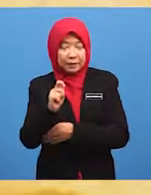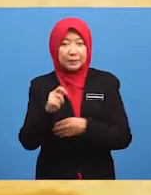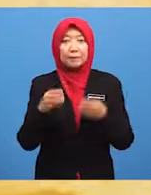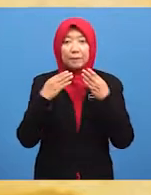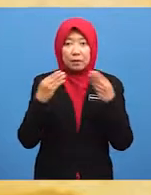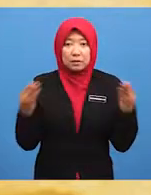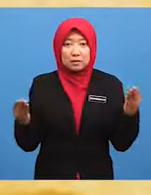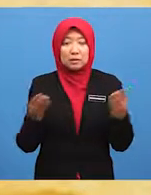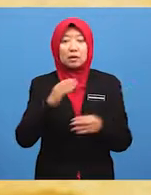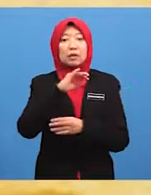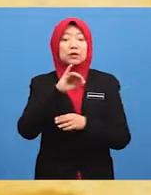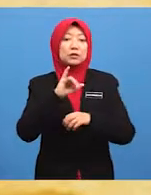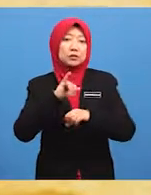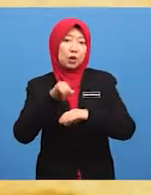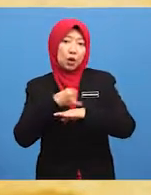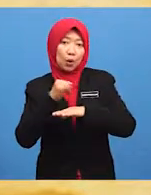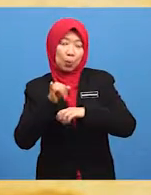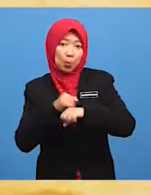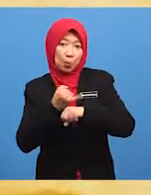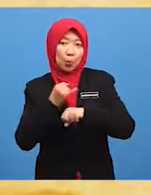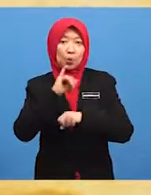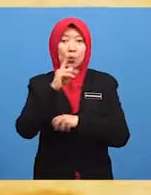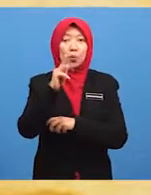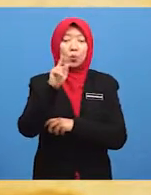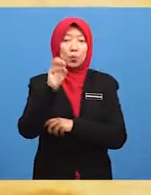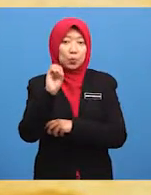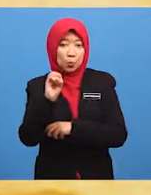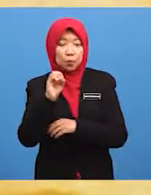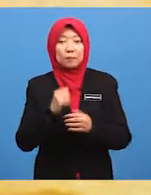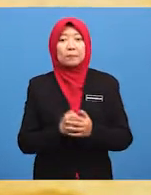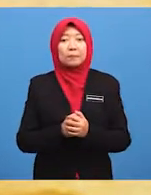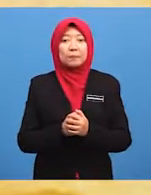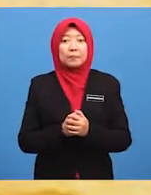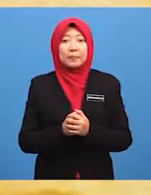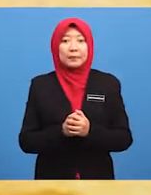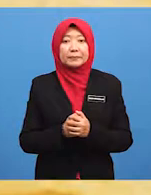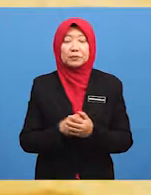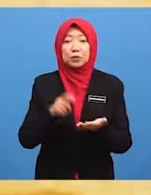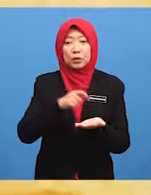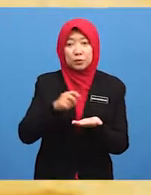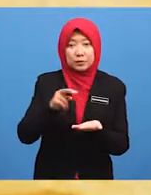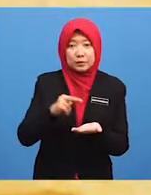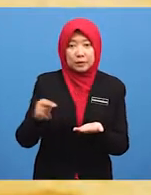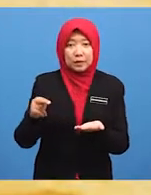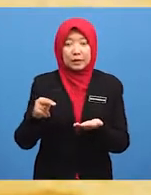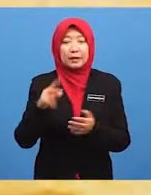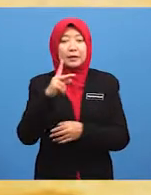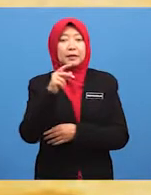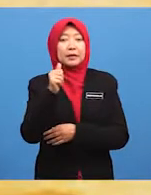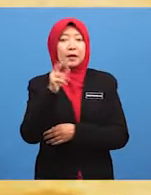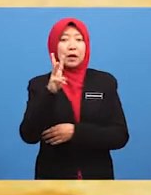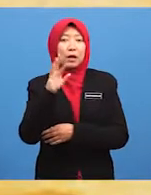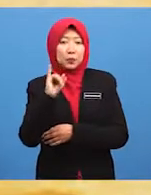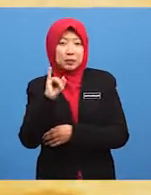ialah Jawa kuno. Masyarakat kerajaan ini menggunakan tulisan Kawi.